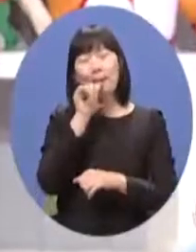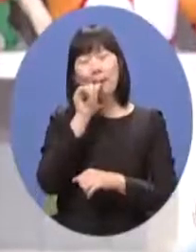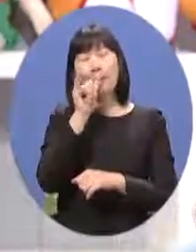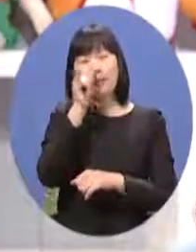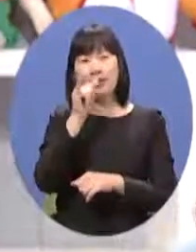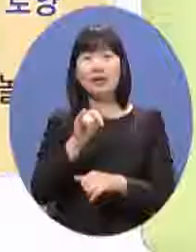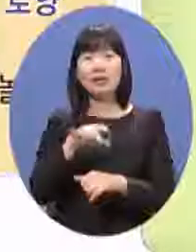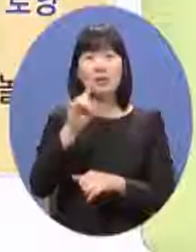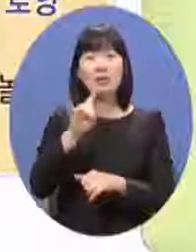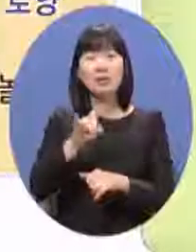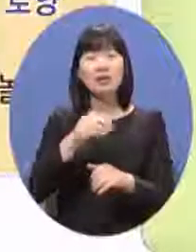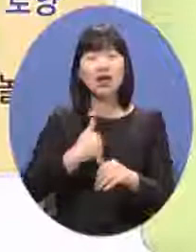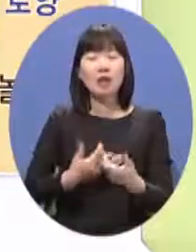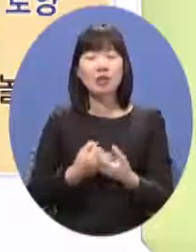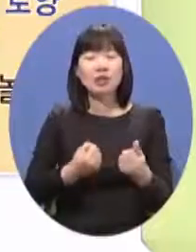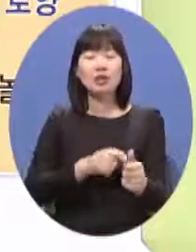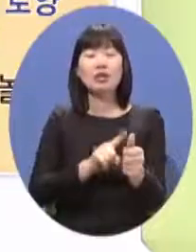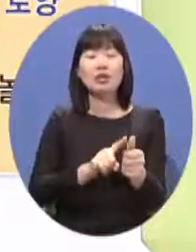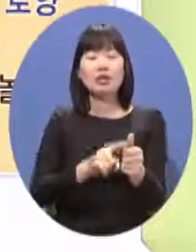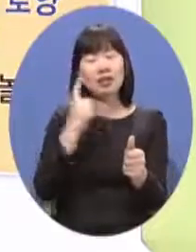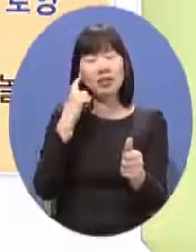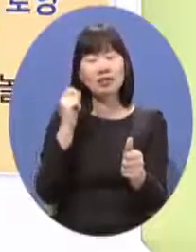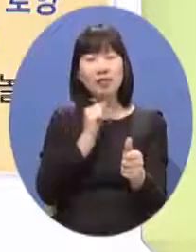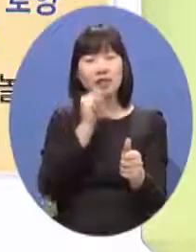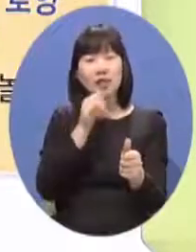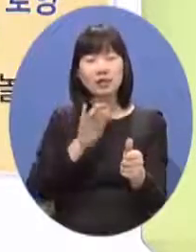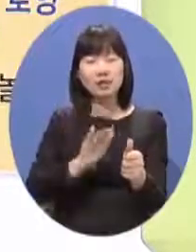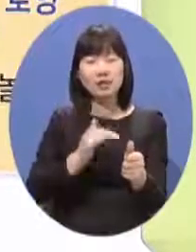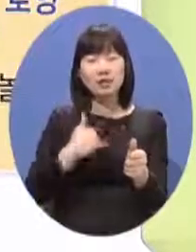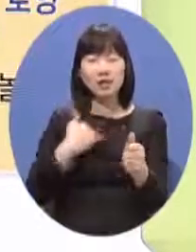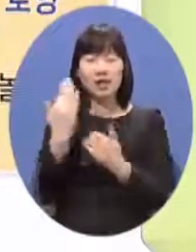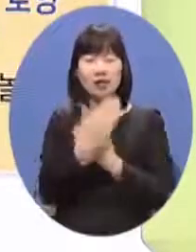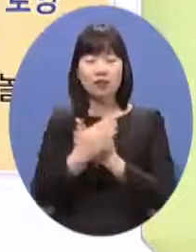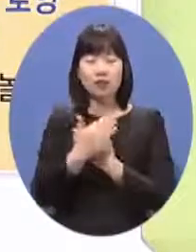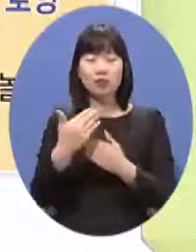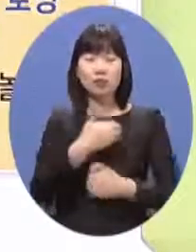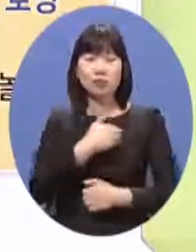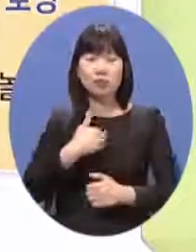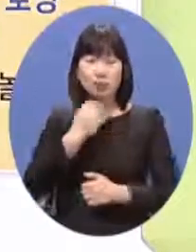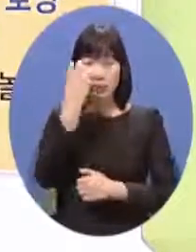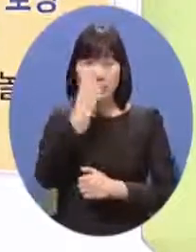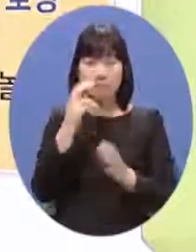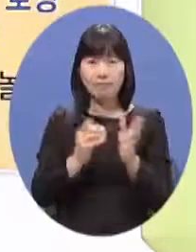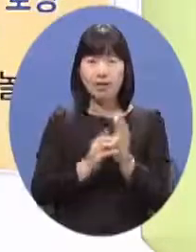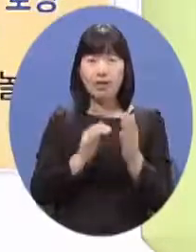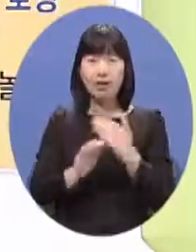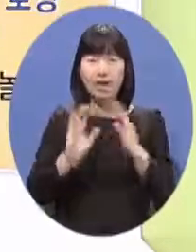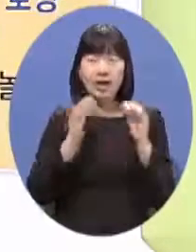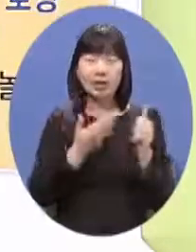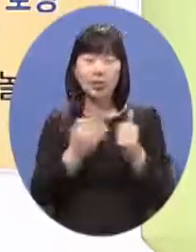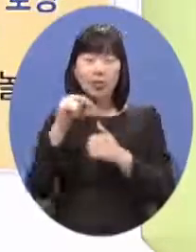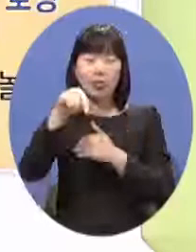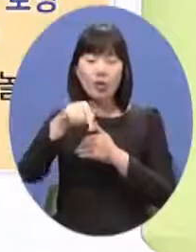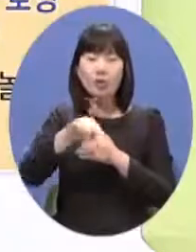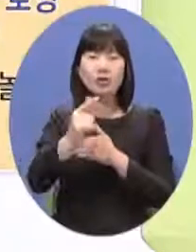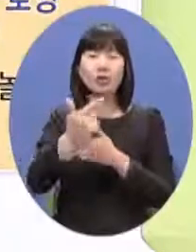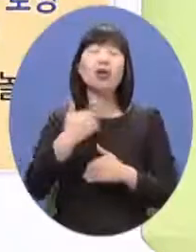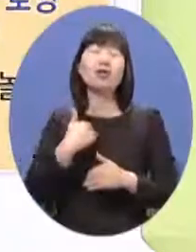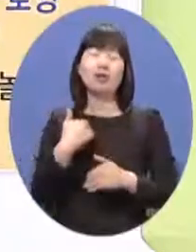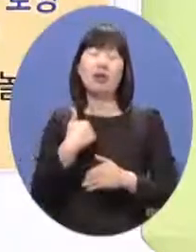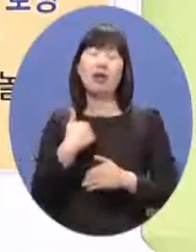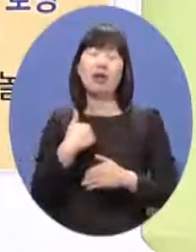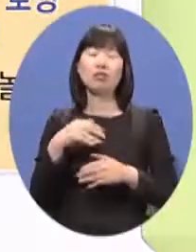처음엔 대상이었던 거예요. 자기가 아니라. 그렇구나. 그러다가 자기 신체를 충분히 탐색한 다음에 아, 이게 외부에 있는 대상이 아니라 이게